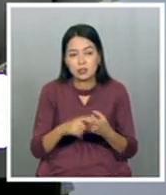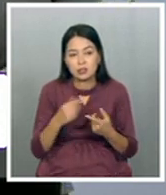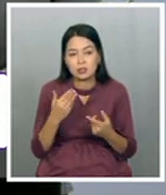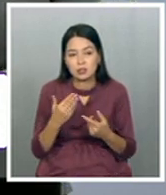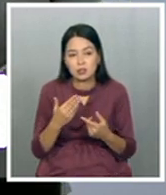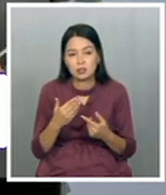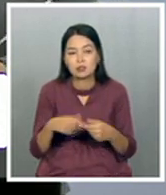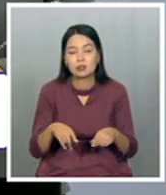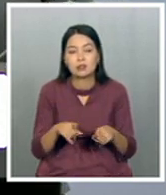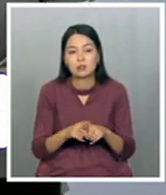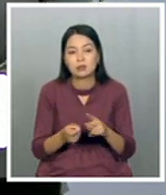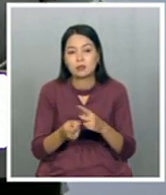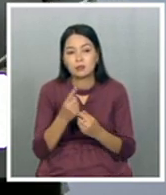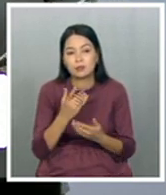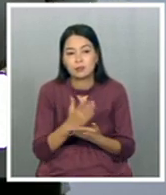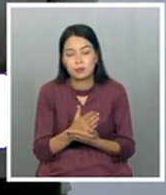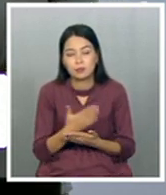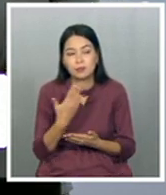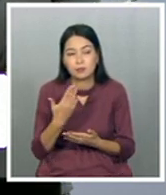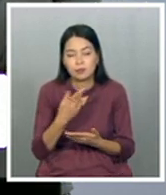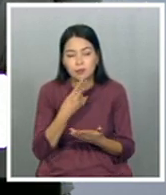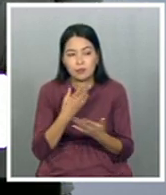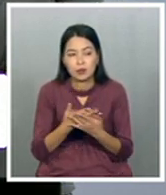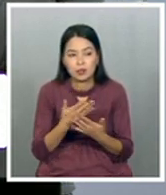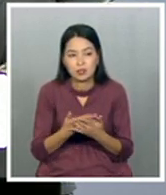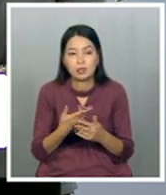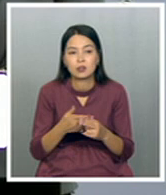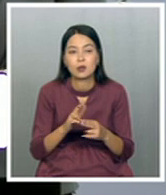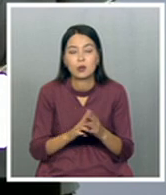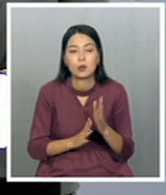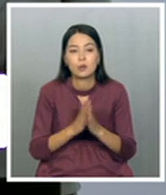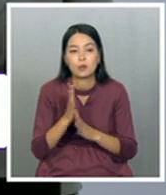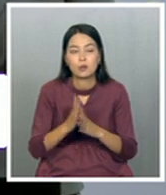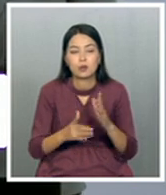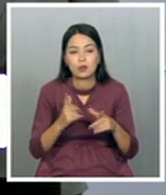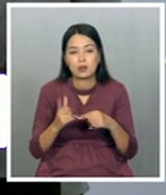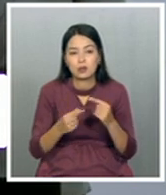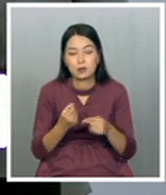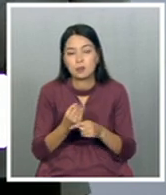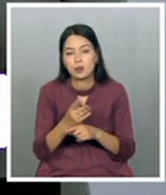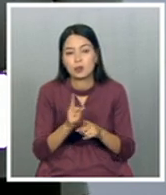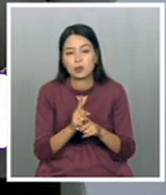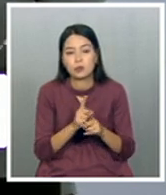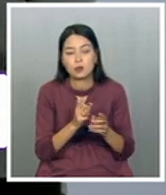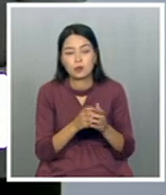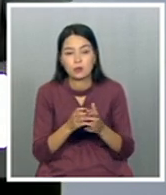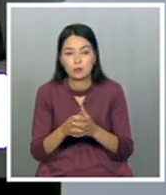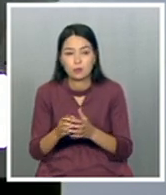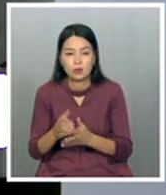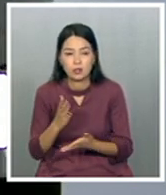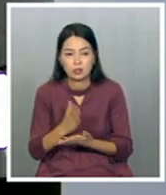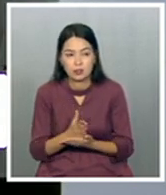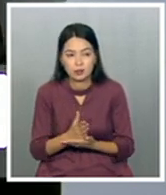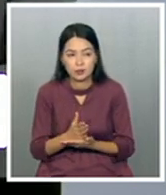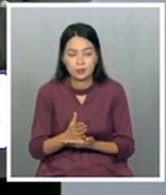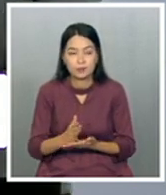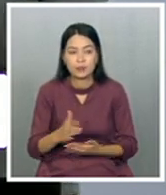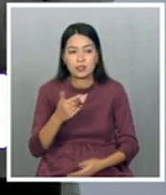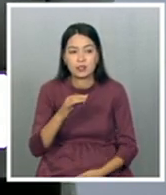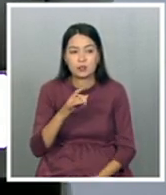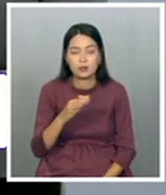бейімделушіліктер пайда болған. Сол бейімделушілігіне байланысты өсімдіктерді бірнеше топтарға жіктейміз. Олар